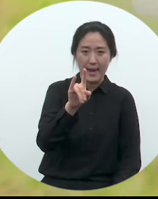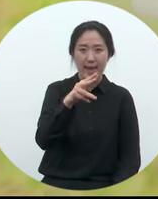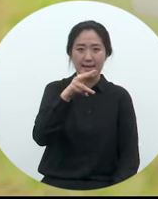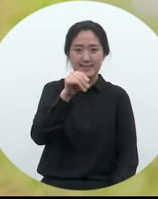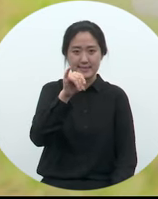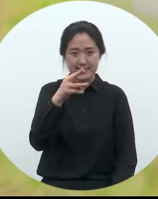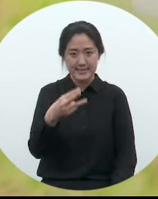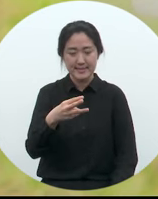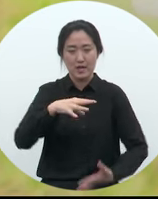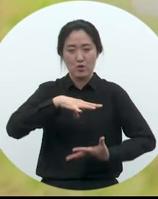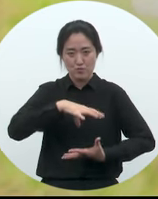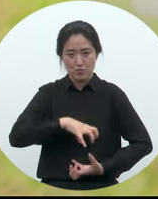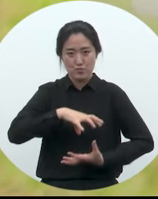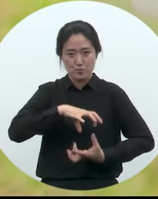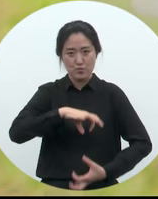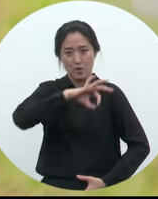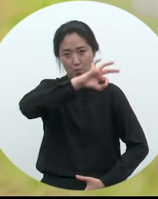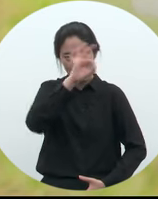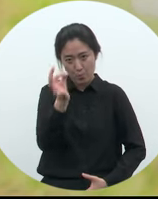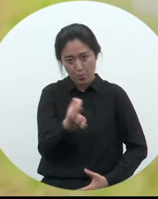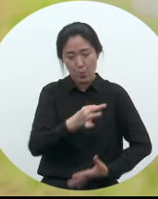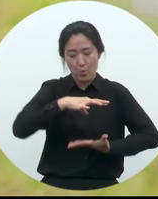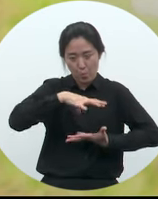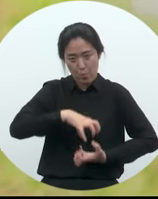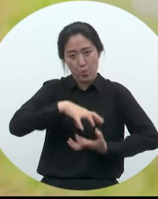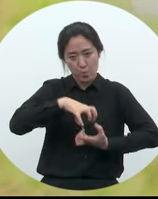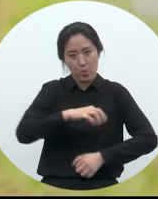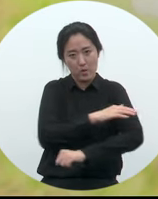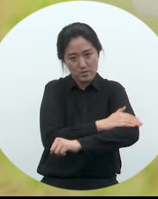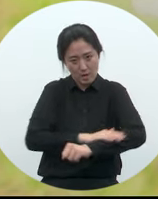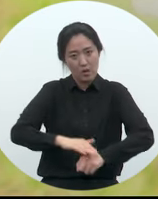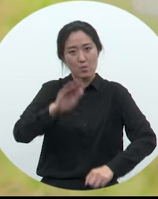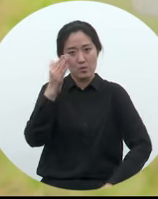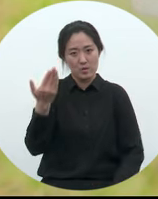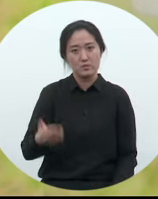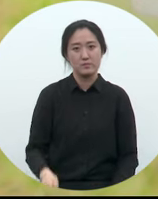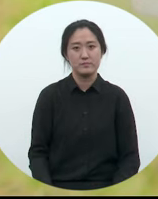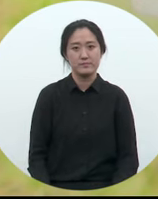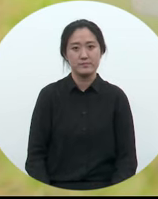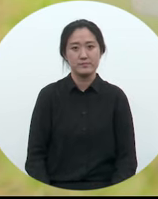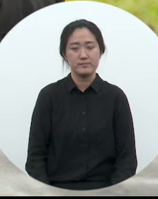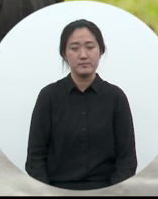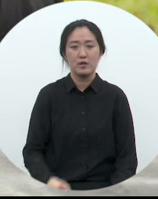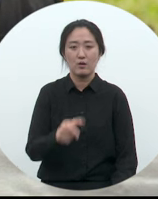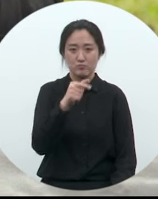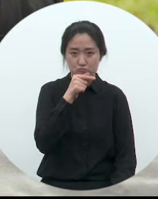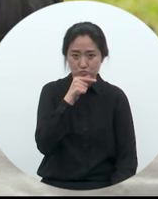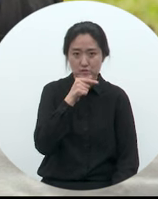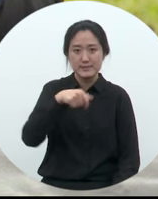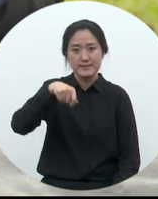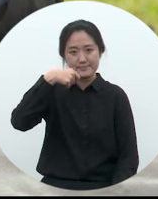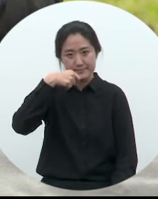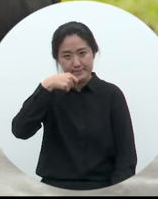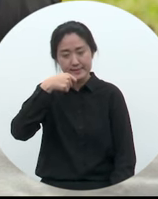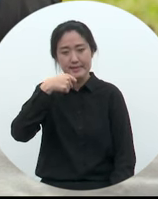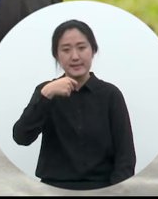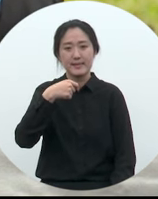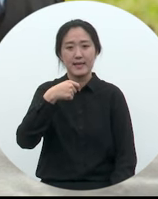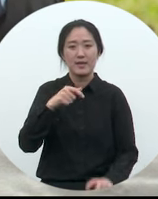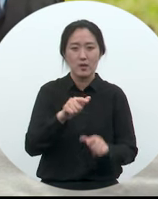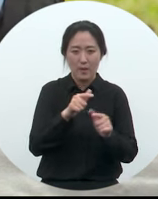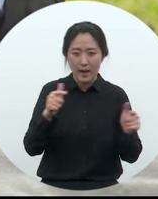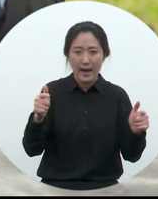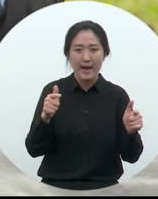매실은 위와 장을 튼튼하게 해주고 체기를 개선시켜 줄 뿐만 아니라 음식에도, 물에도, 그다음에